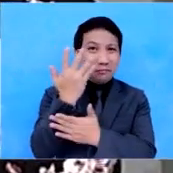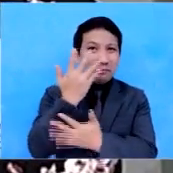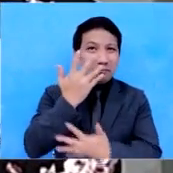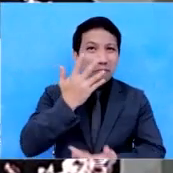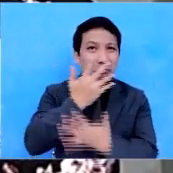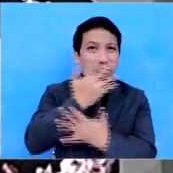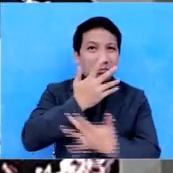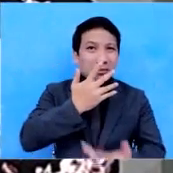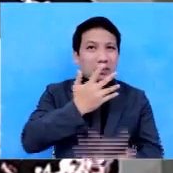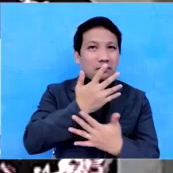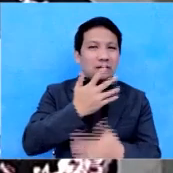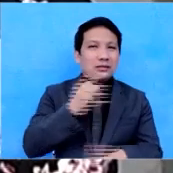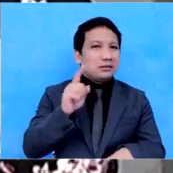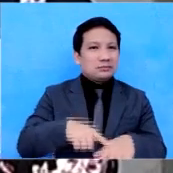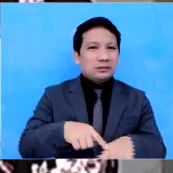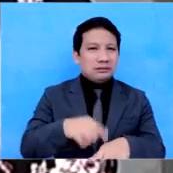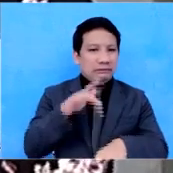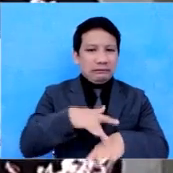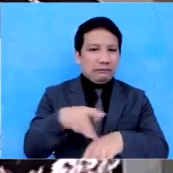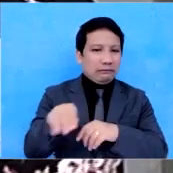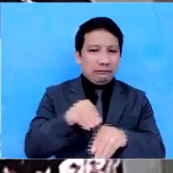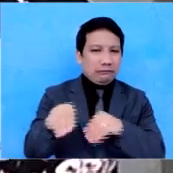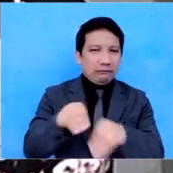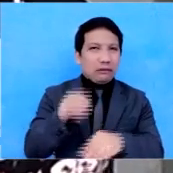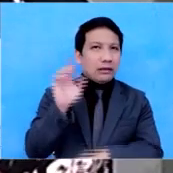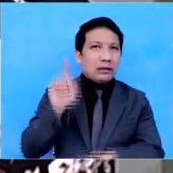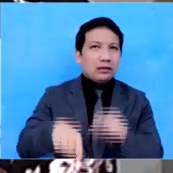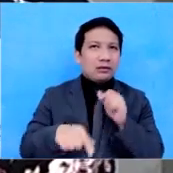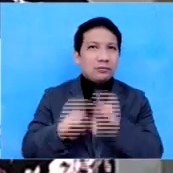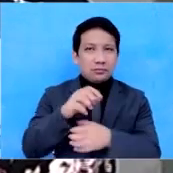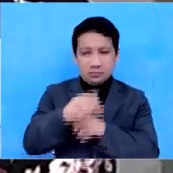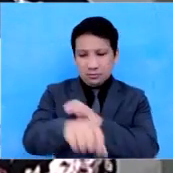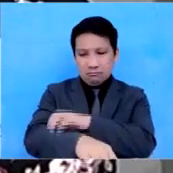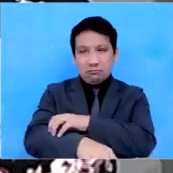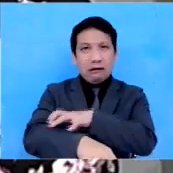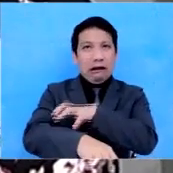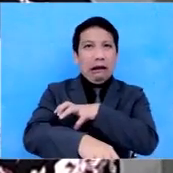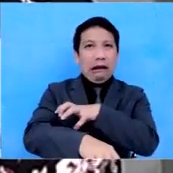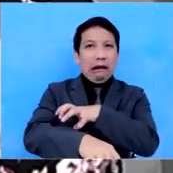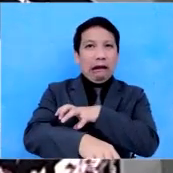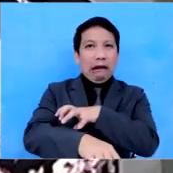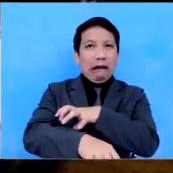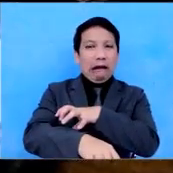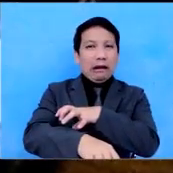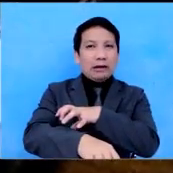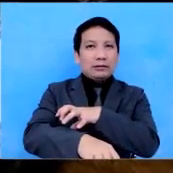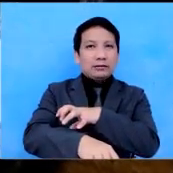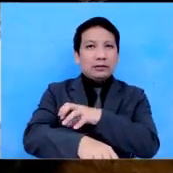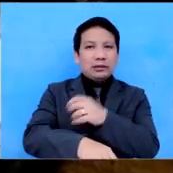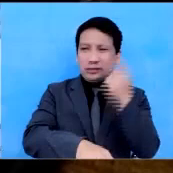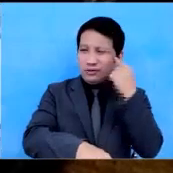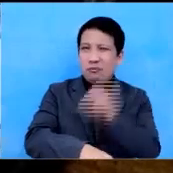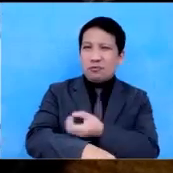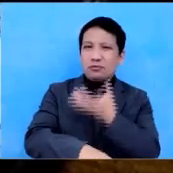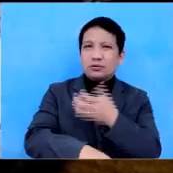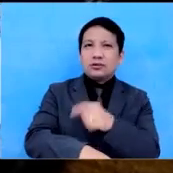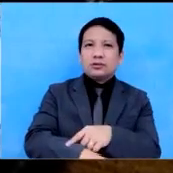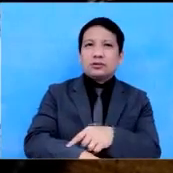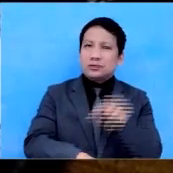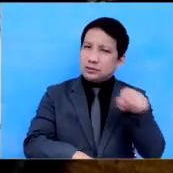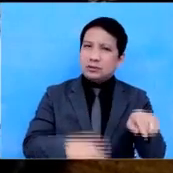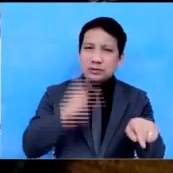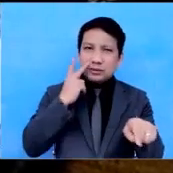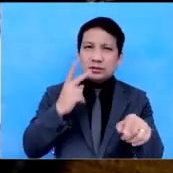po nagalaw agad yung kamay ko. Tapos namagana po agad. Kala po naputukan lang po. Una raw inakala ng mga doktor